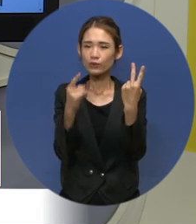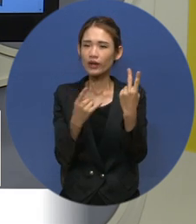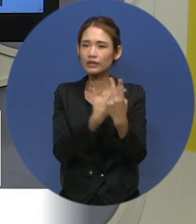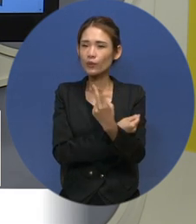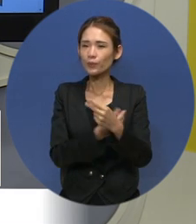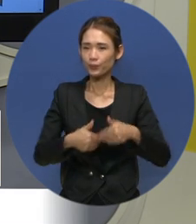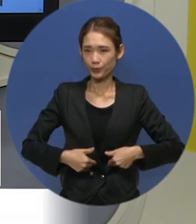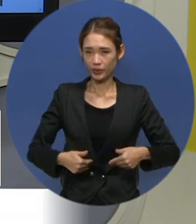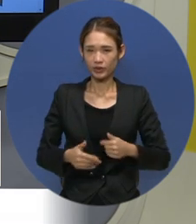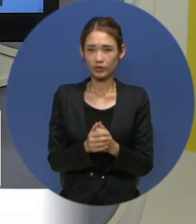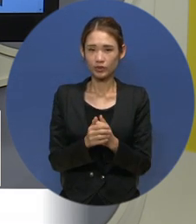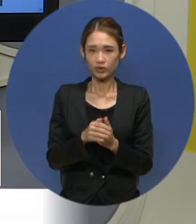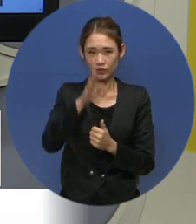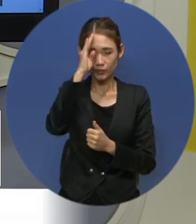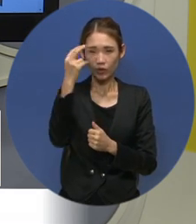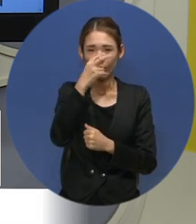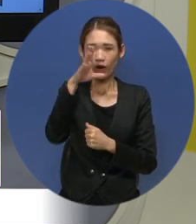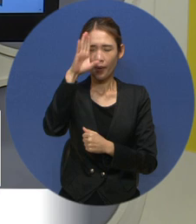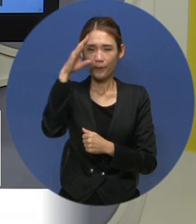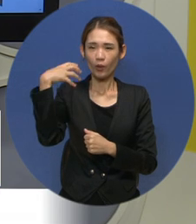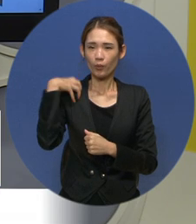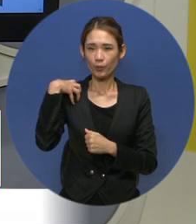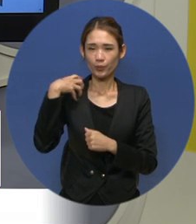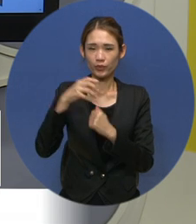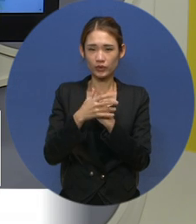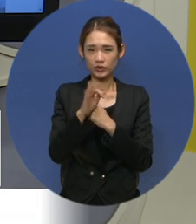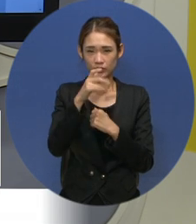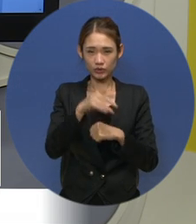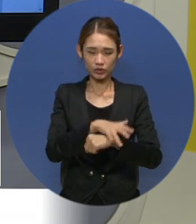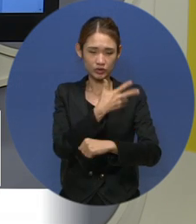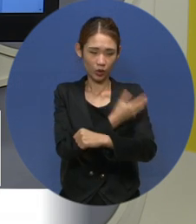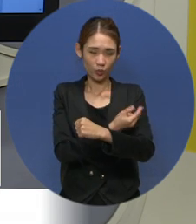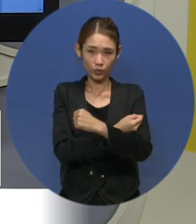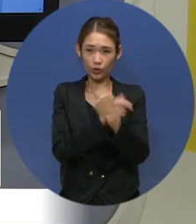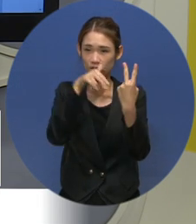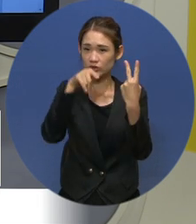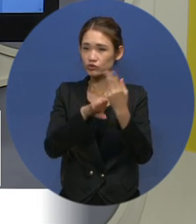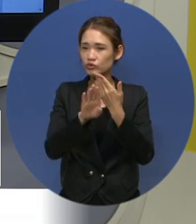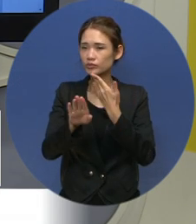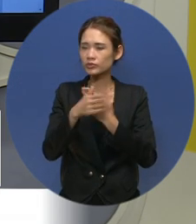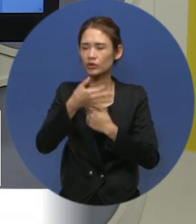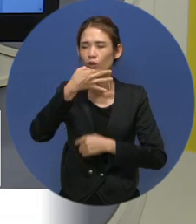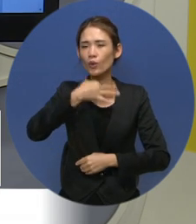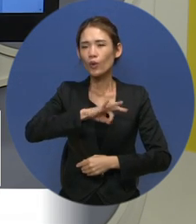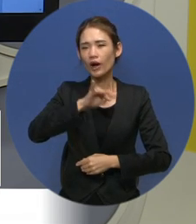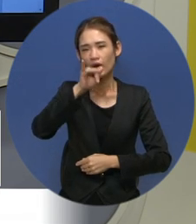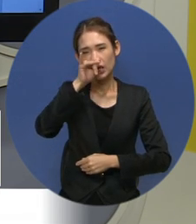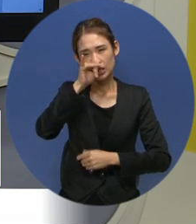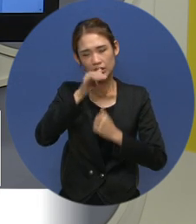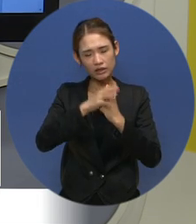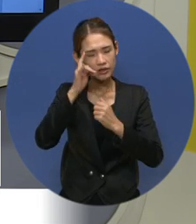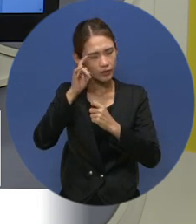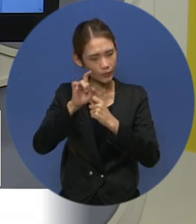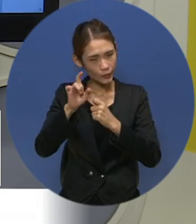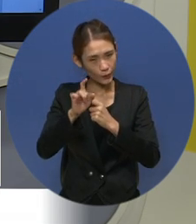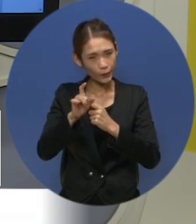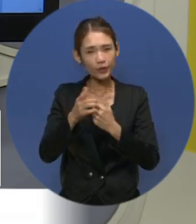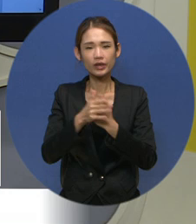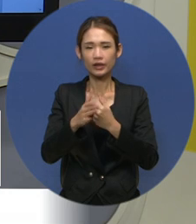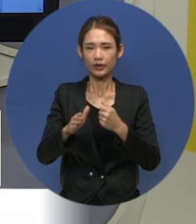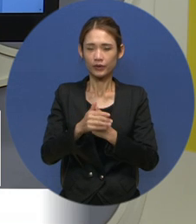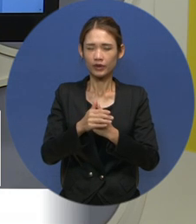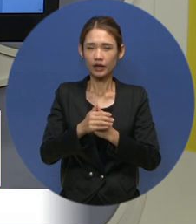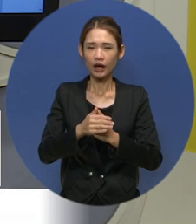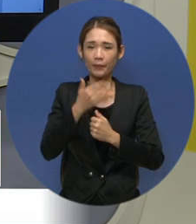질병관리본부는 인플루엔자 유행 기간과 접종 2주 후부터 예방 효과가 나타나는 것을 고려해 가능하면 오는